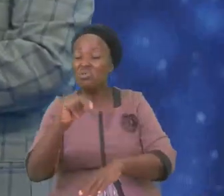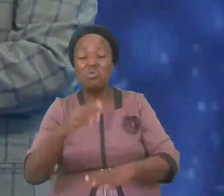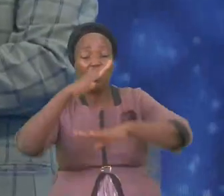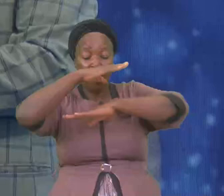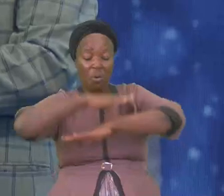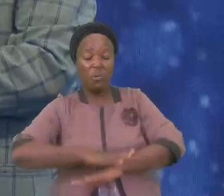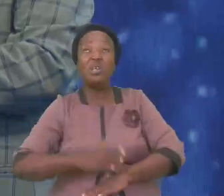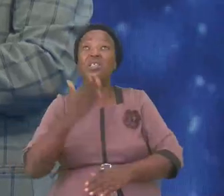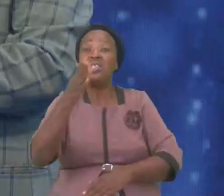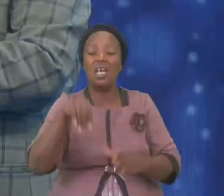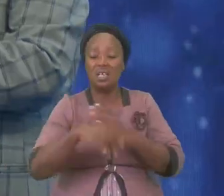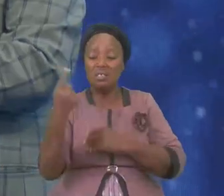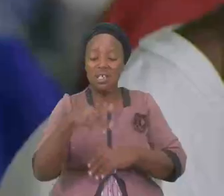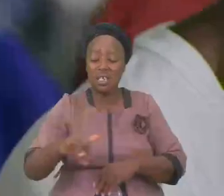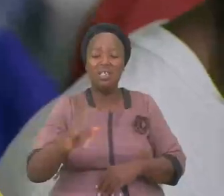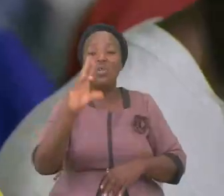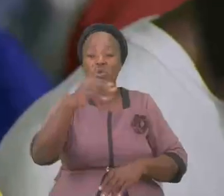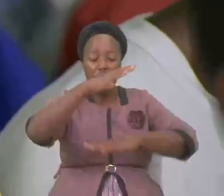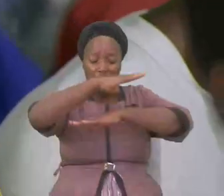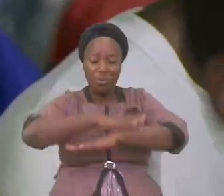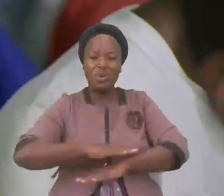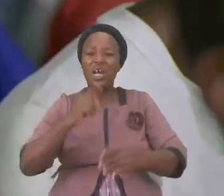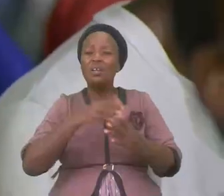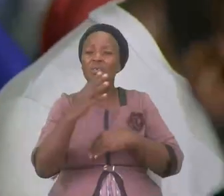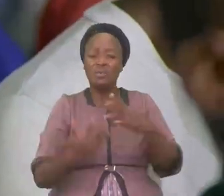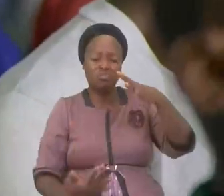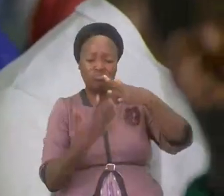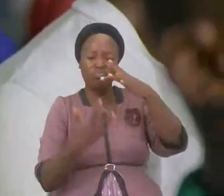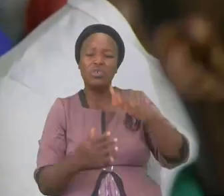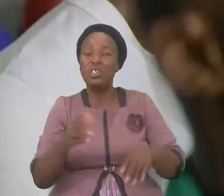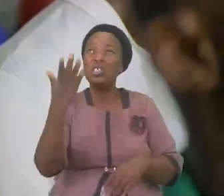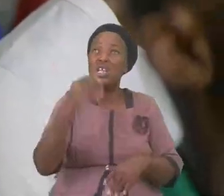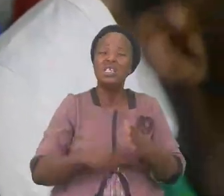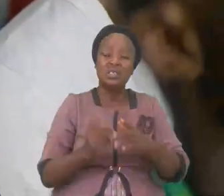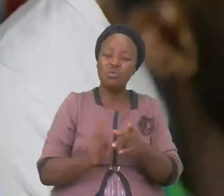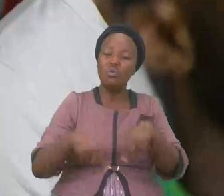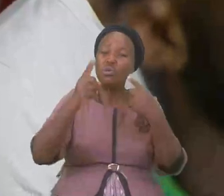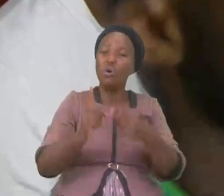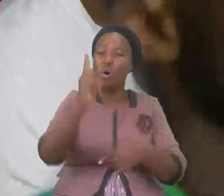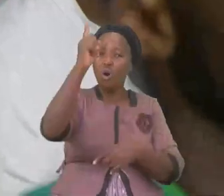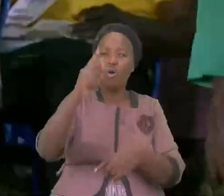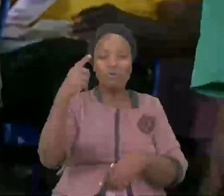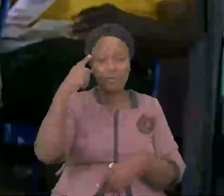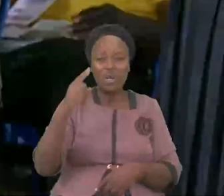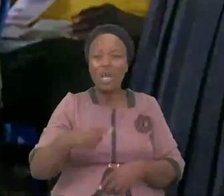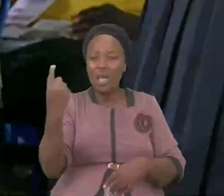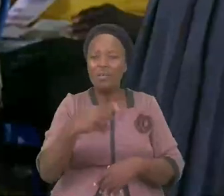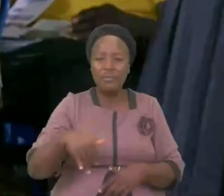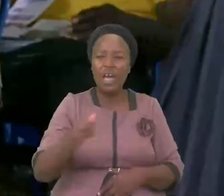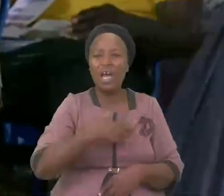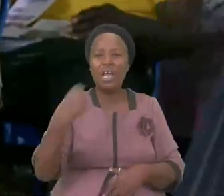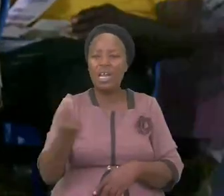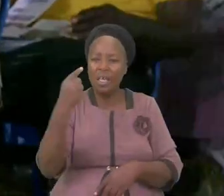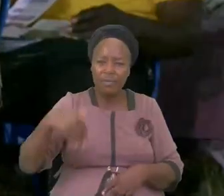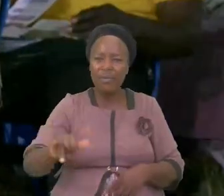dans l'éternité, pas de repos. Comme la fumée de leur tourment monte pour toujours. Et